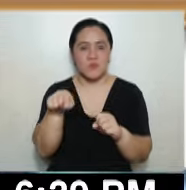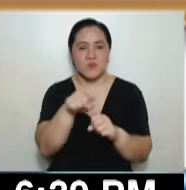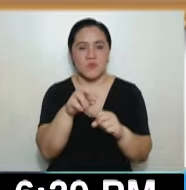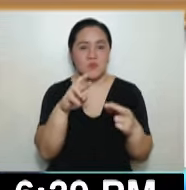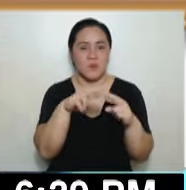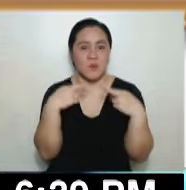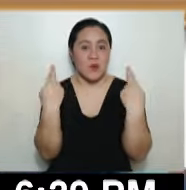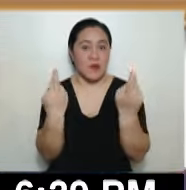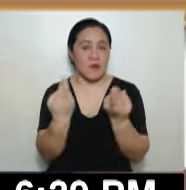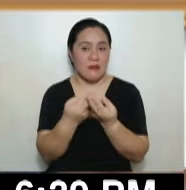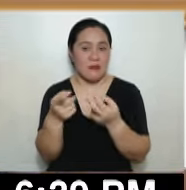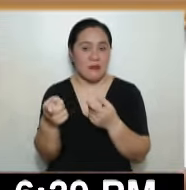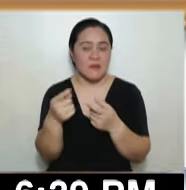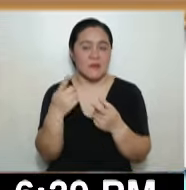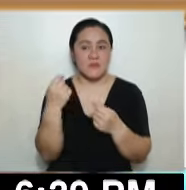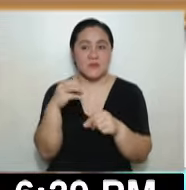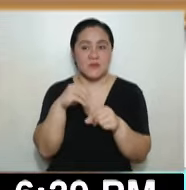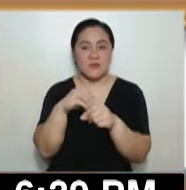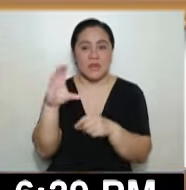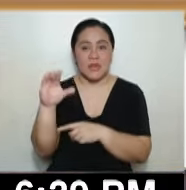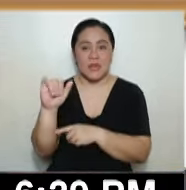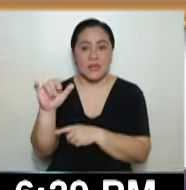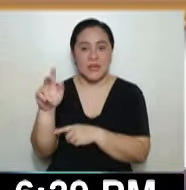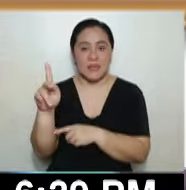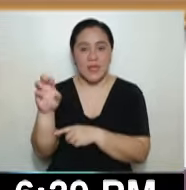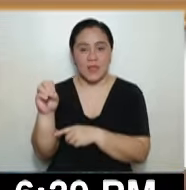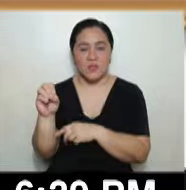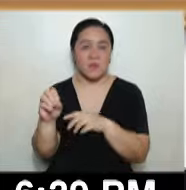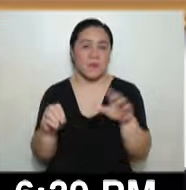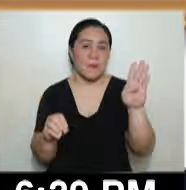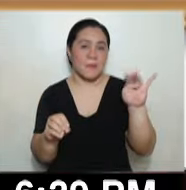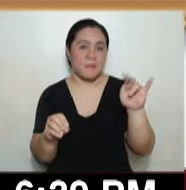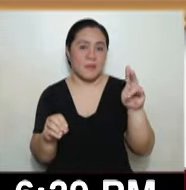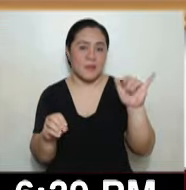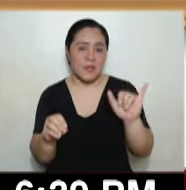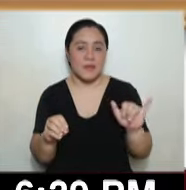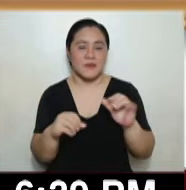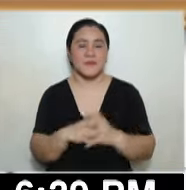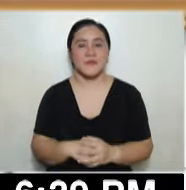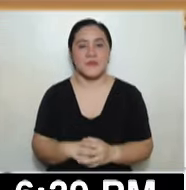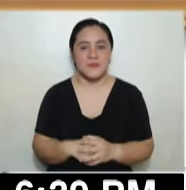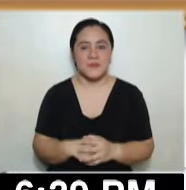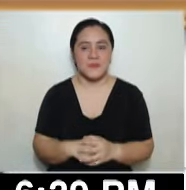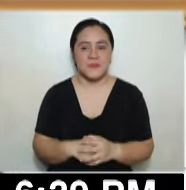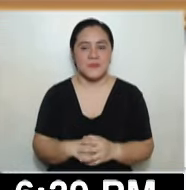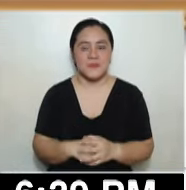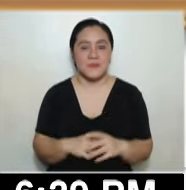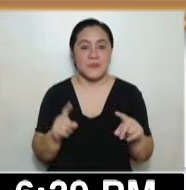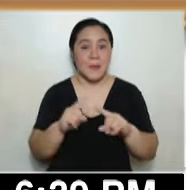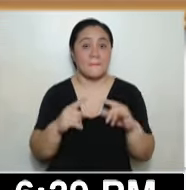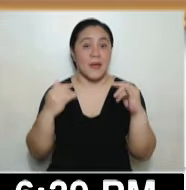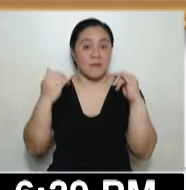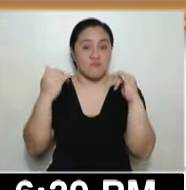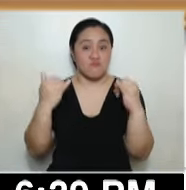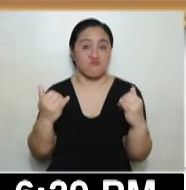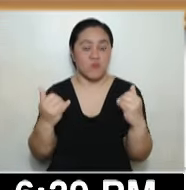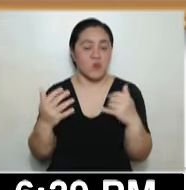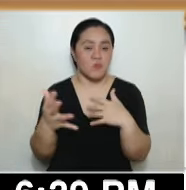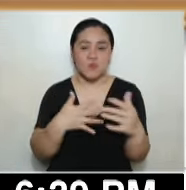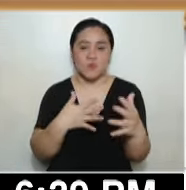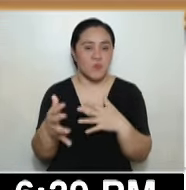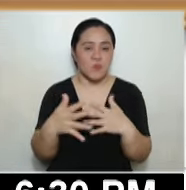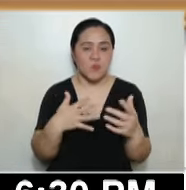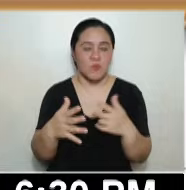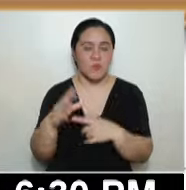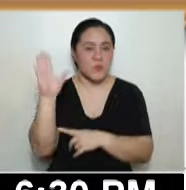Taguig yung mga Cayetanos at saka sa Makati naman yung mga Binays. Pero ganyan pa man, unique pa rin yung kanilang